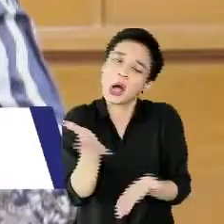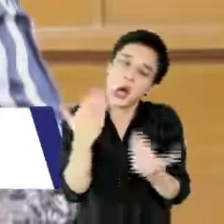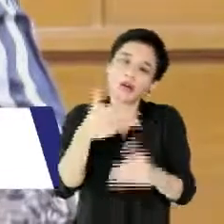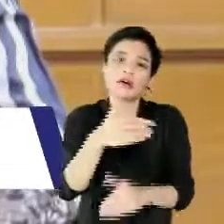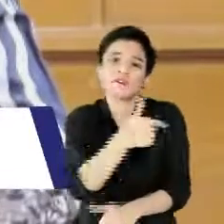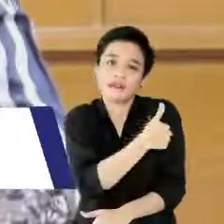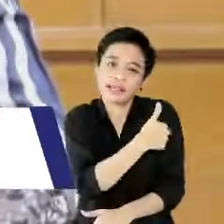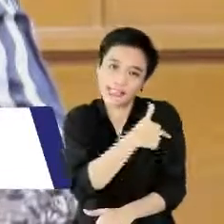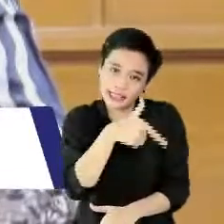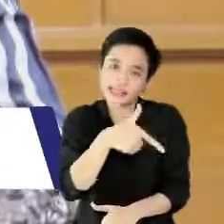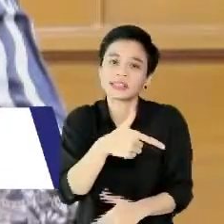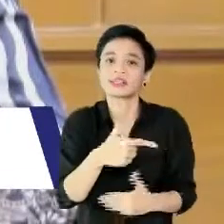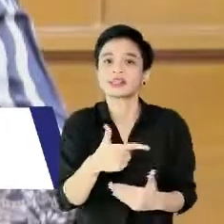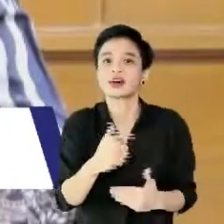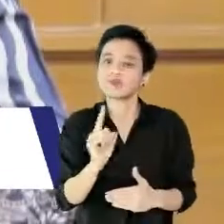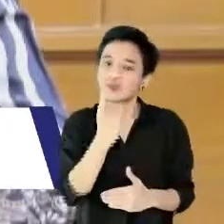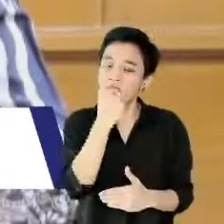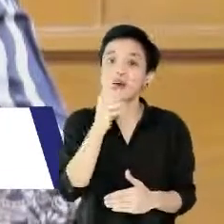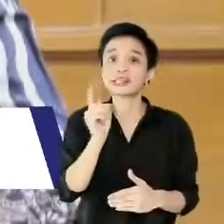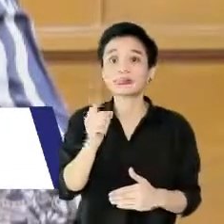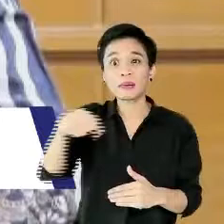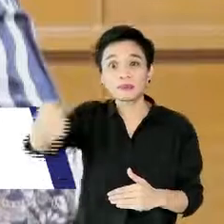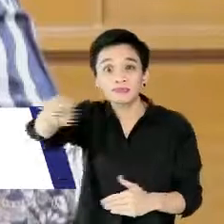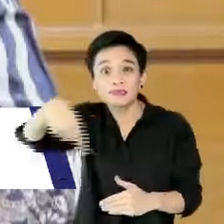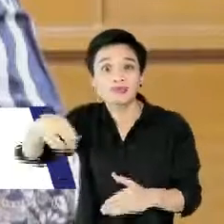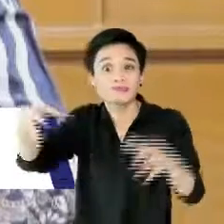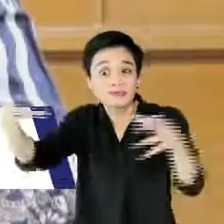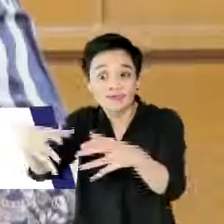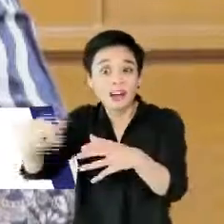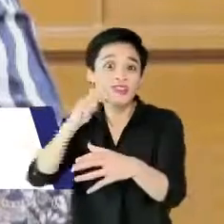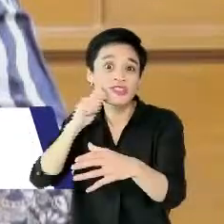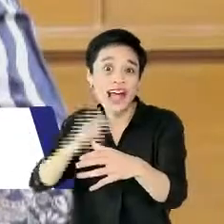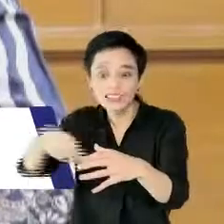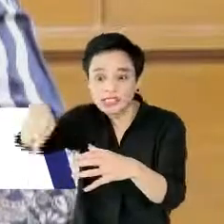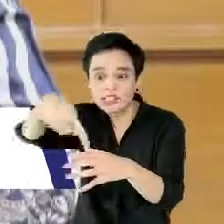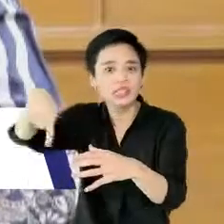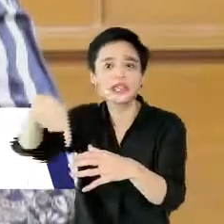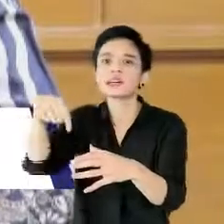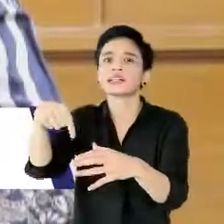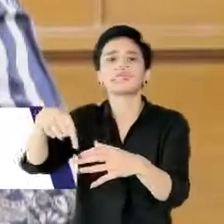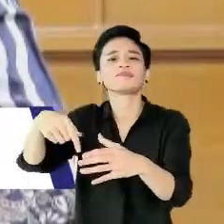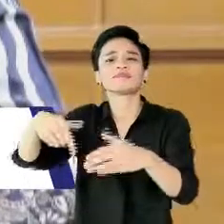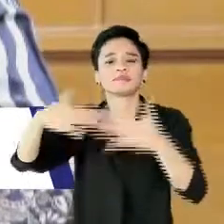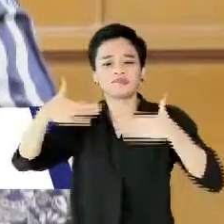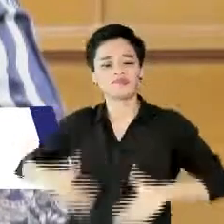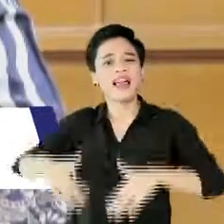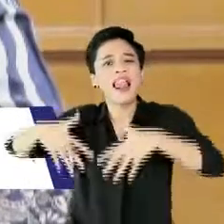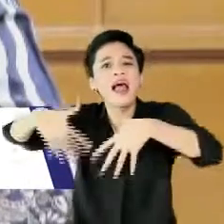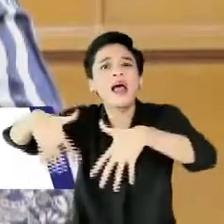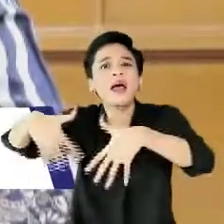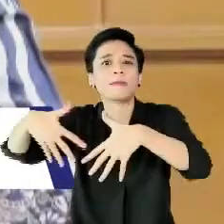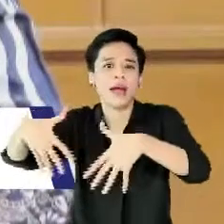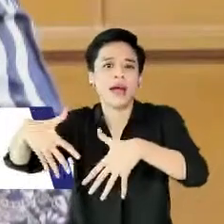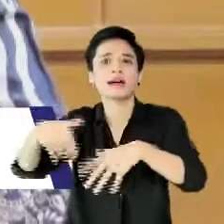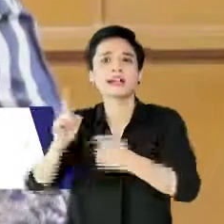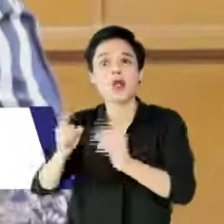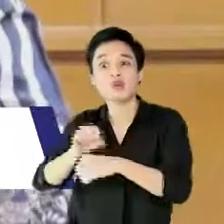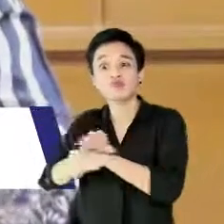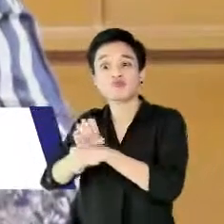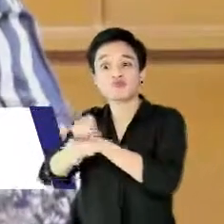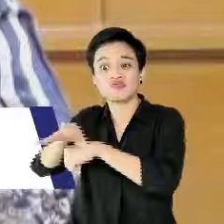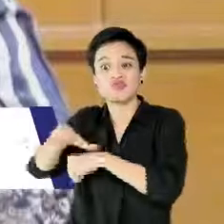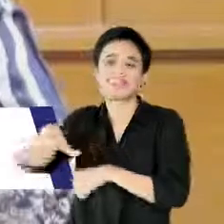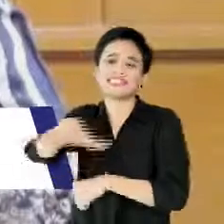mengurus vaksinasi karena lansia lansia tentunya menjadi yang paling rentan apabila terkena coffee